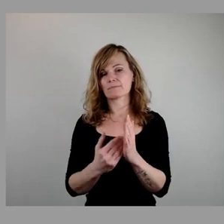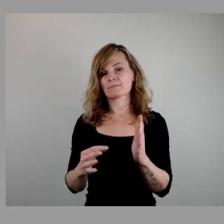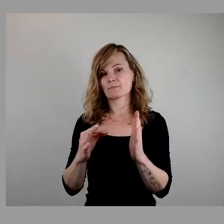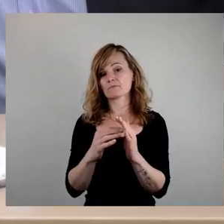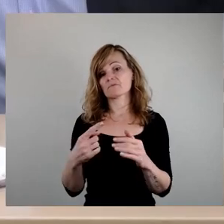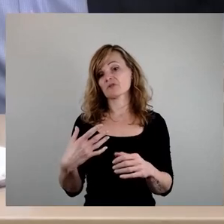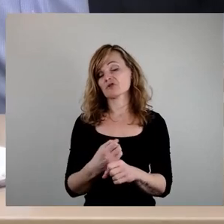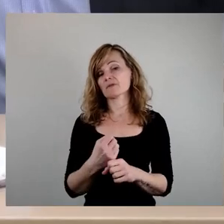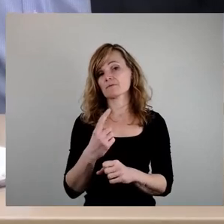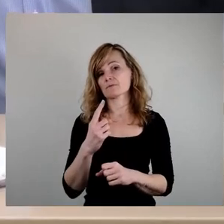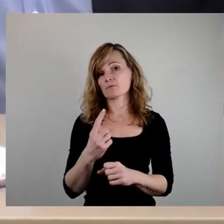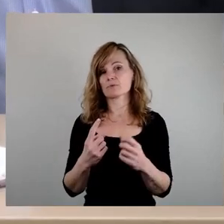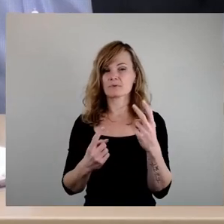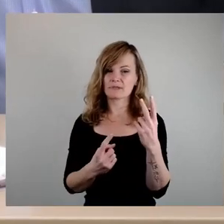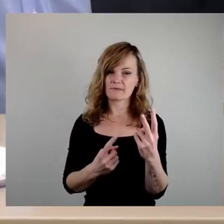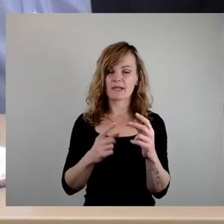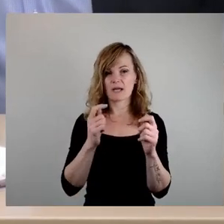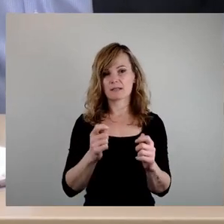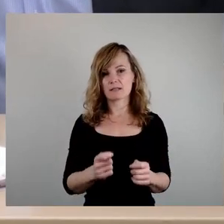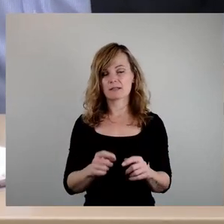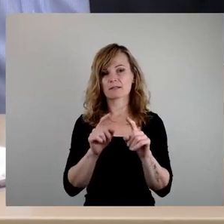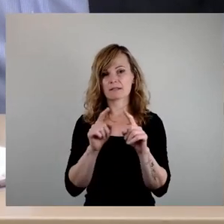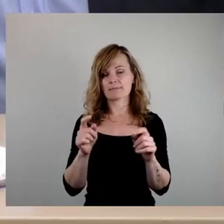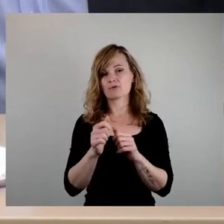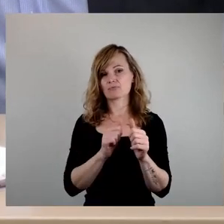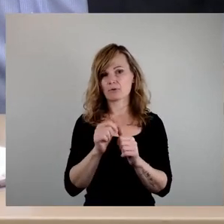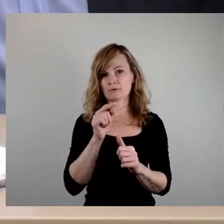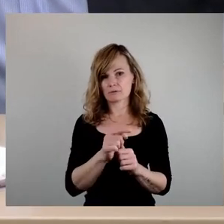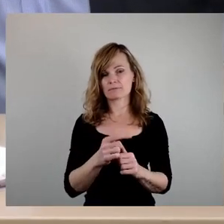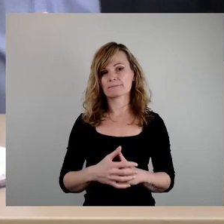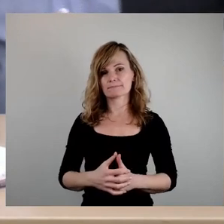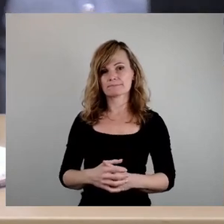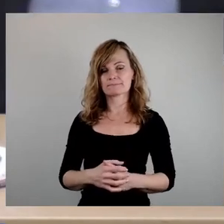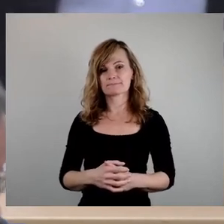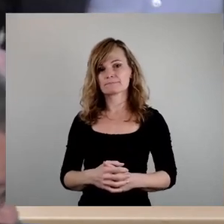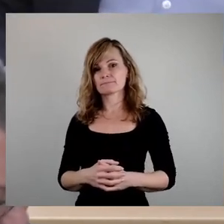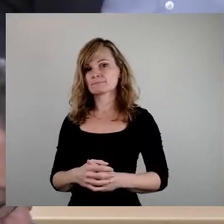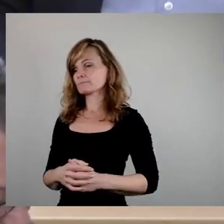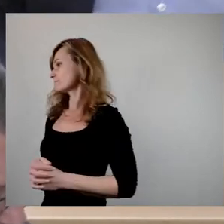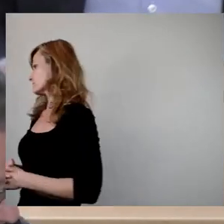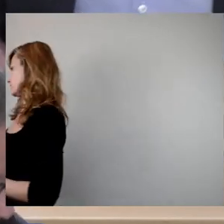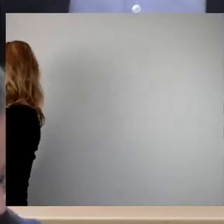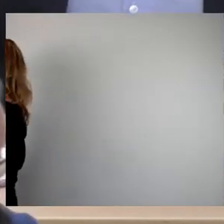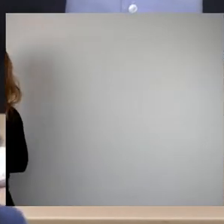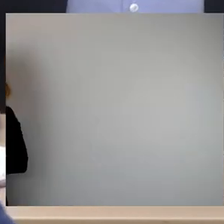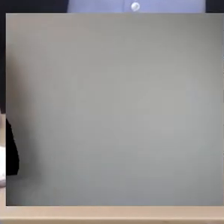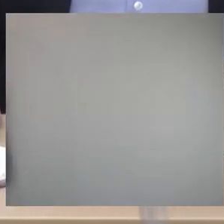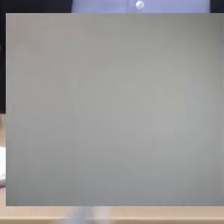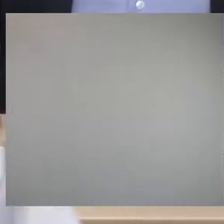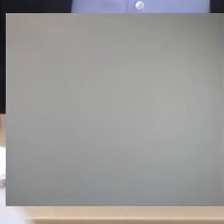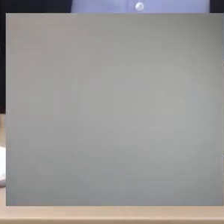noch zwei Anträge, was das Thema Sport angeht. Wir wurden zunächst uns mit dem Thema